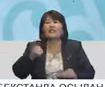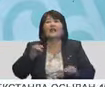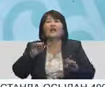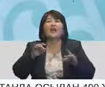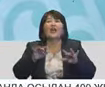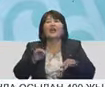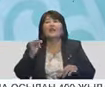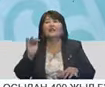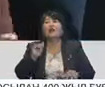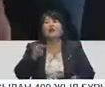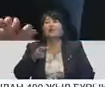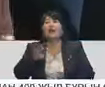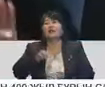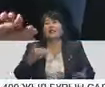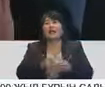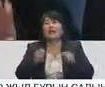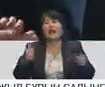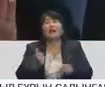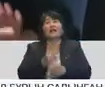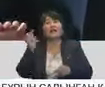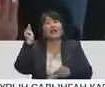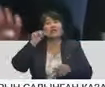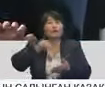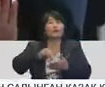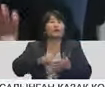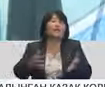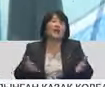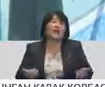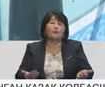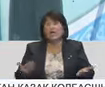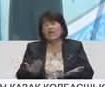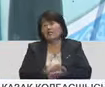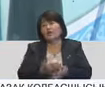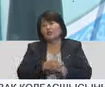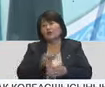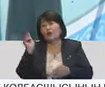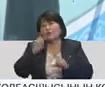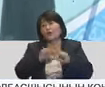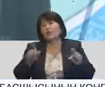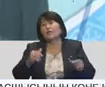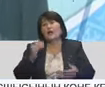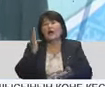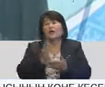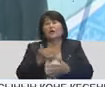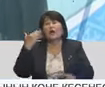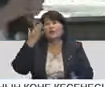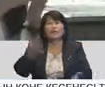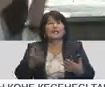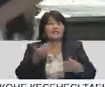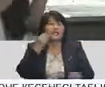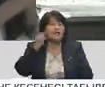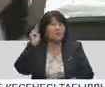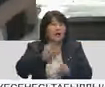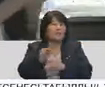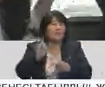институты ашылып, жаңа оқу жылында алғашқы білім алушыларын қабылдады. Жаңашылдыққа толы білім ордасының алға қойған мақсат айқын: сапалы білім